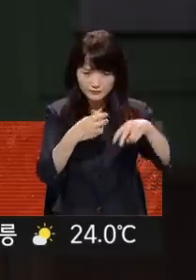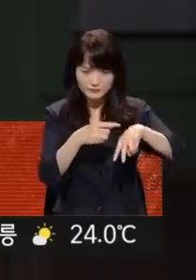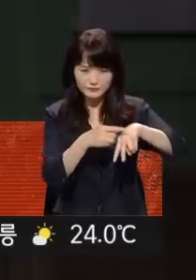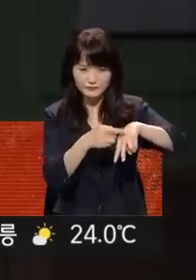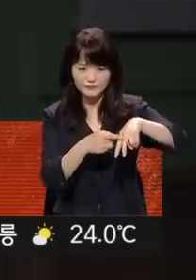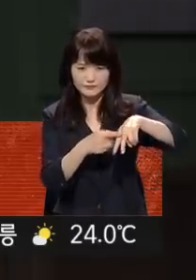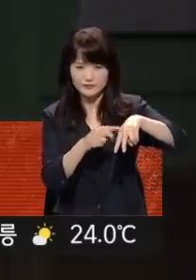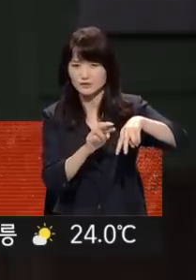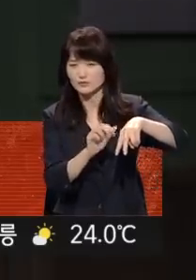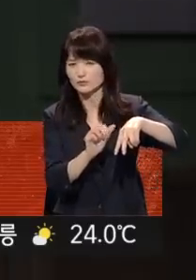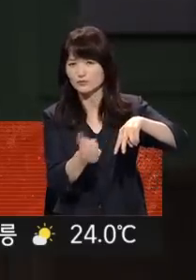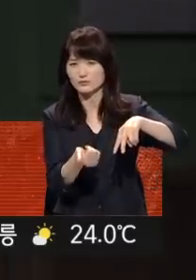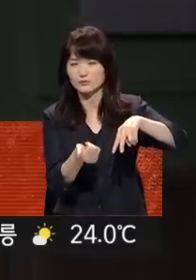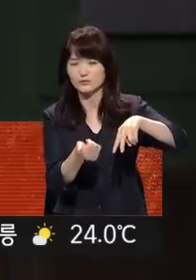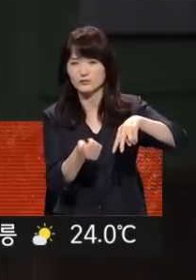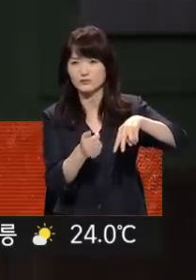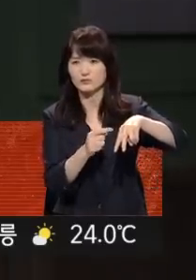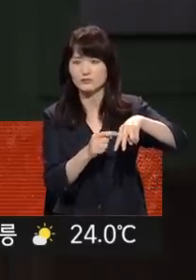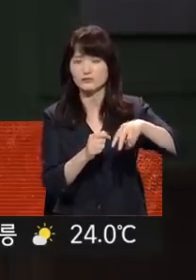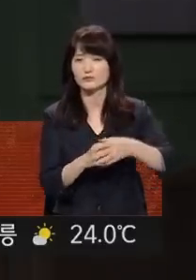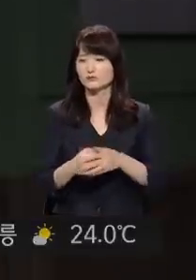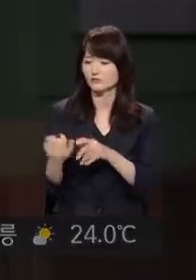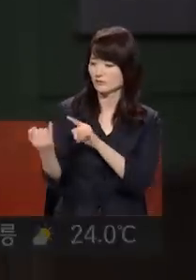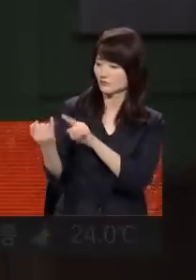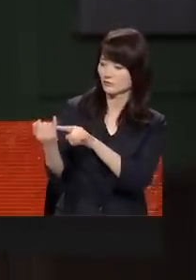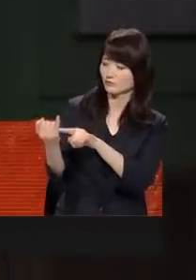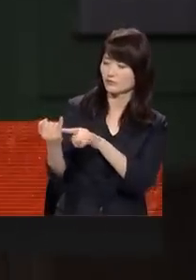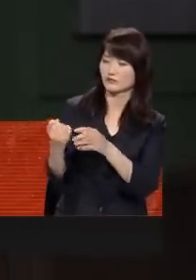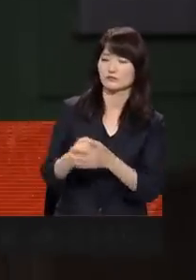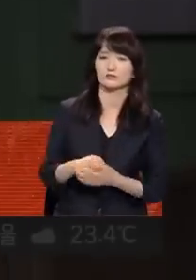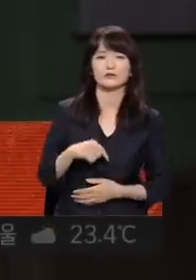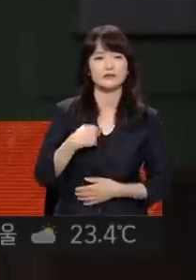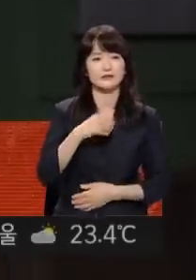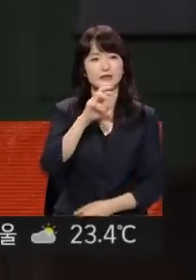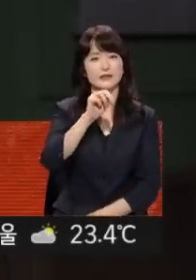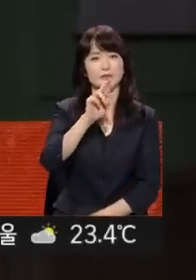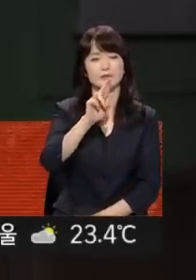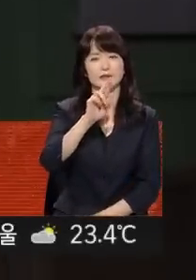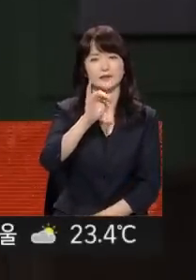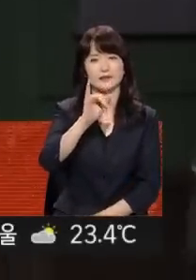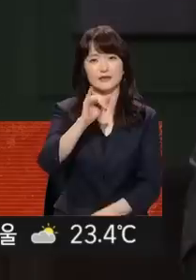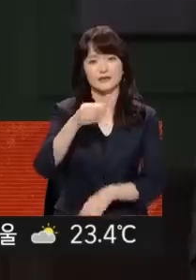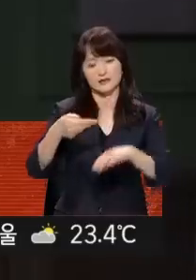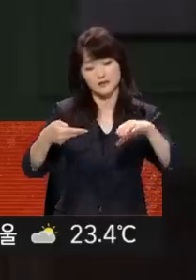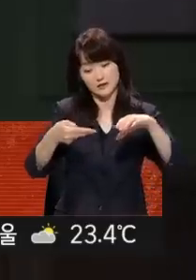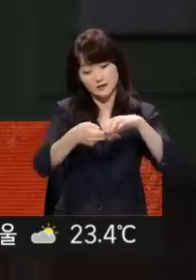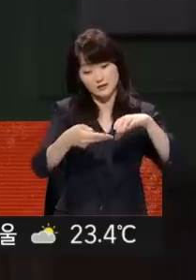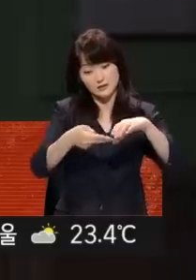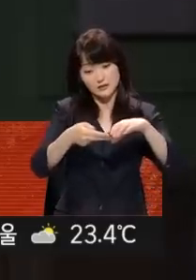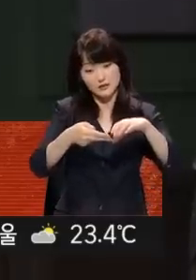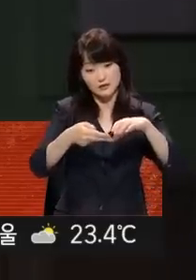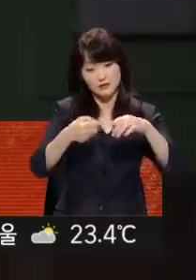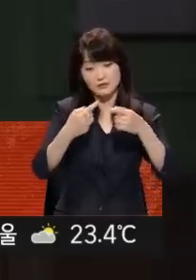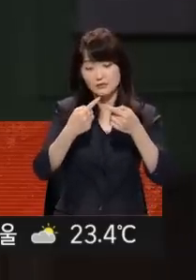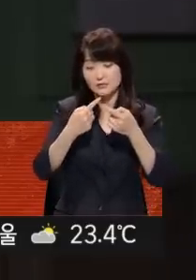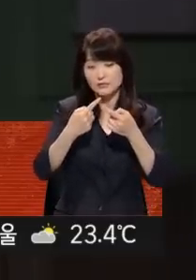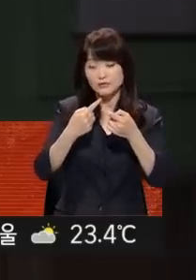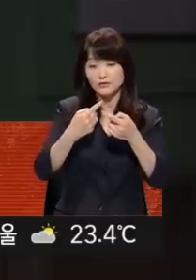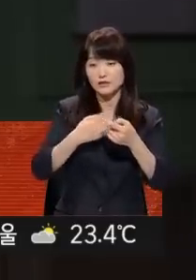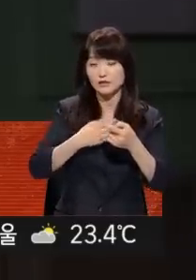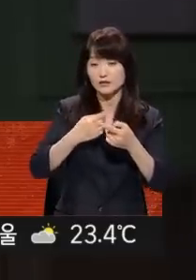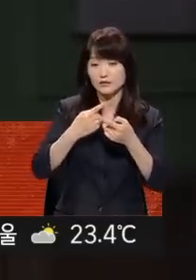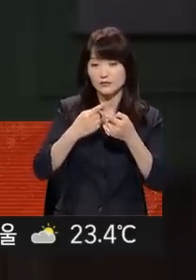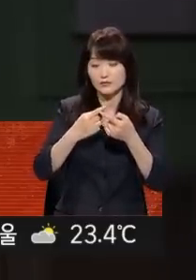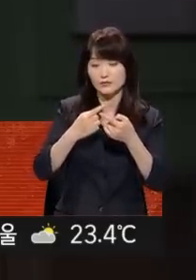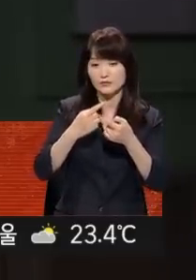마비된 상태였는데요이 남성이 여성에게 자신의 MRI 사진 그리고 CT 사진 이런 것들의 판독을 부탁하면서 자기 집으로 좀